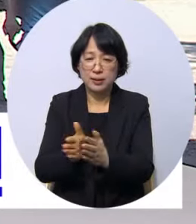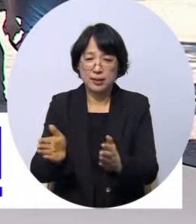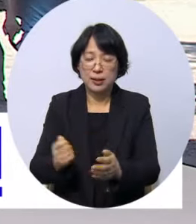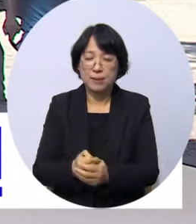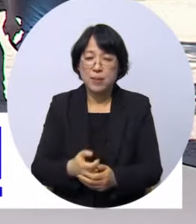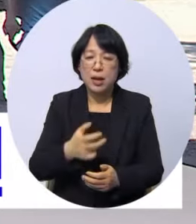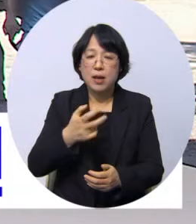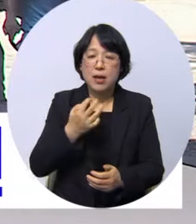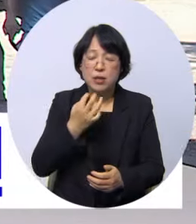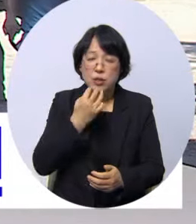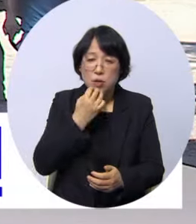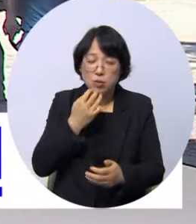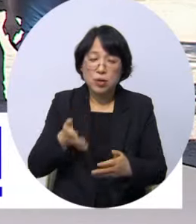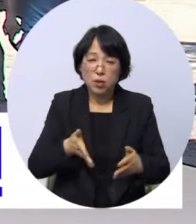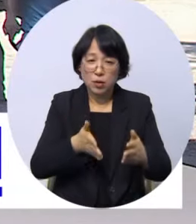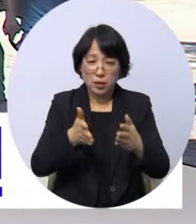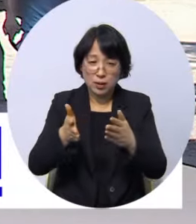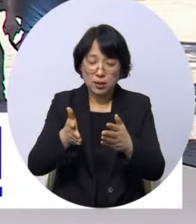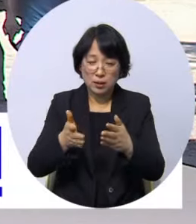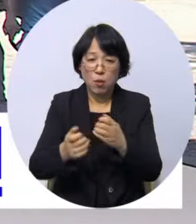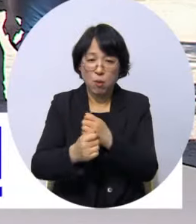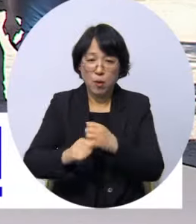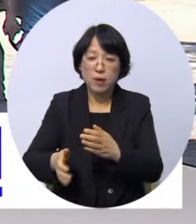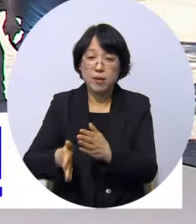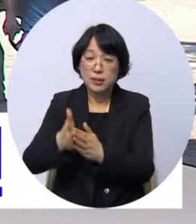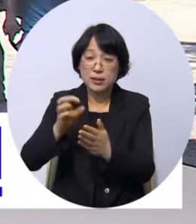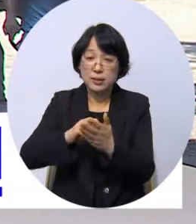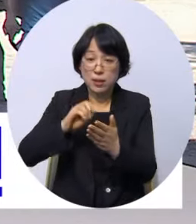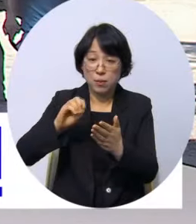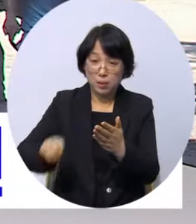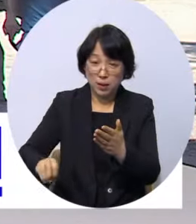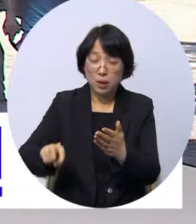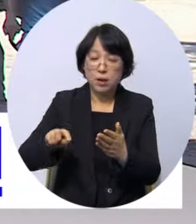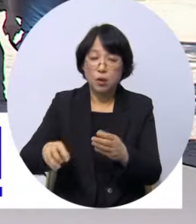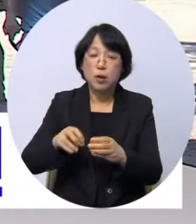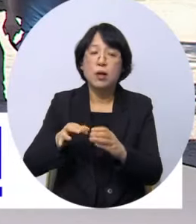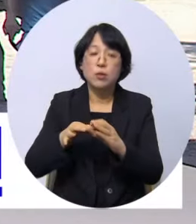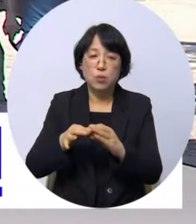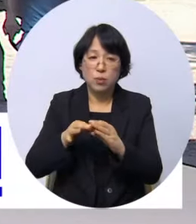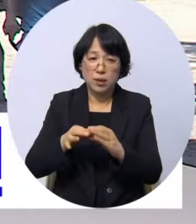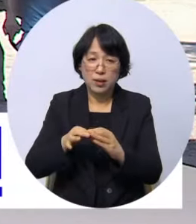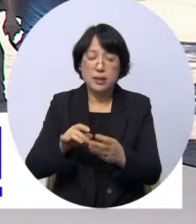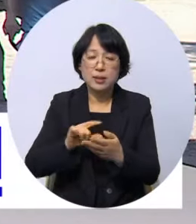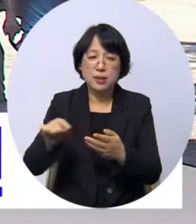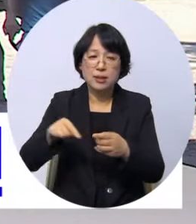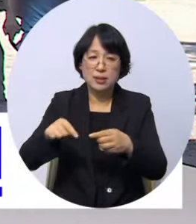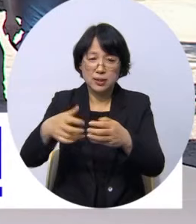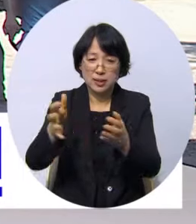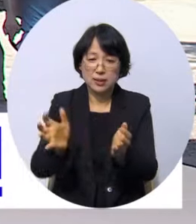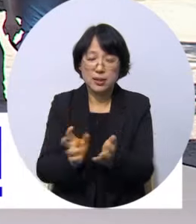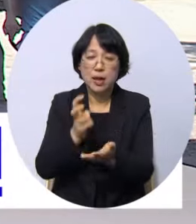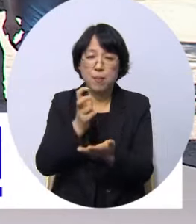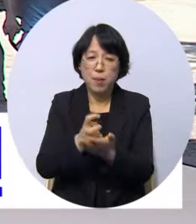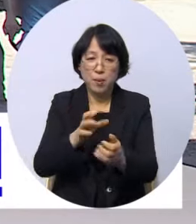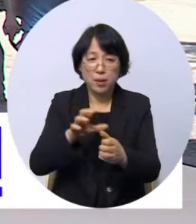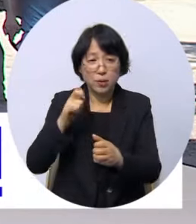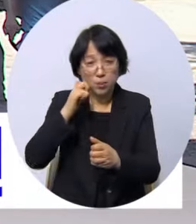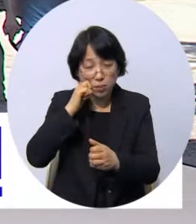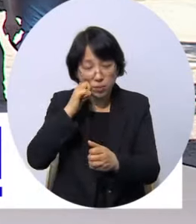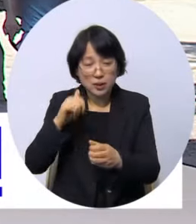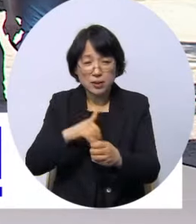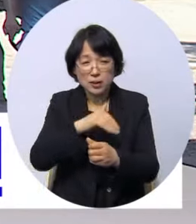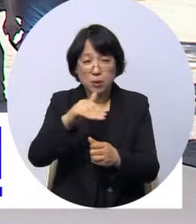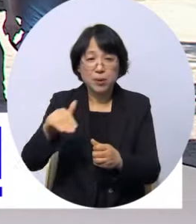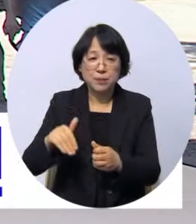수도권과 광역시는 제외되면서 여기에 속한 지자체들은 제도를 활용하지 못하는 상황이 발생했는데요